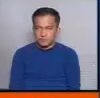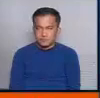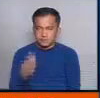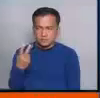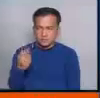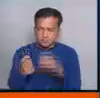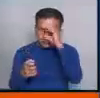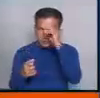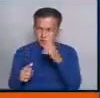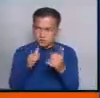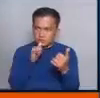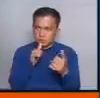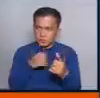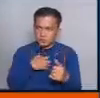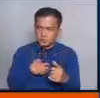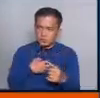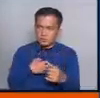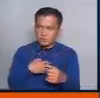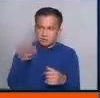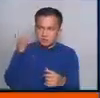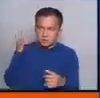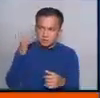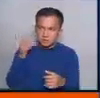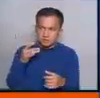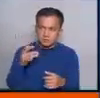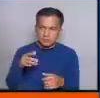Dalawang lalaki nagiinuman ng umalma sa Malakas sa